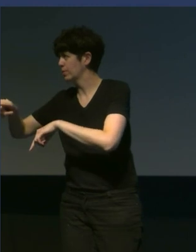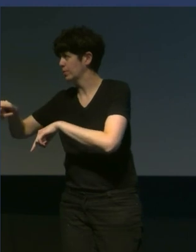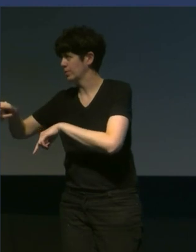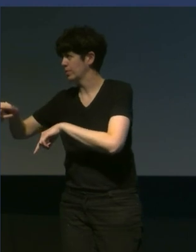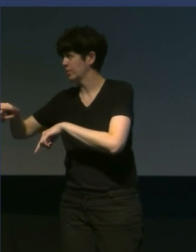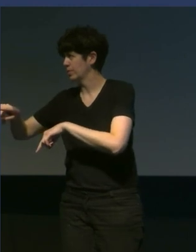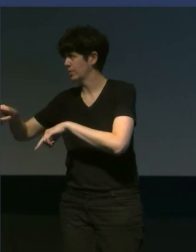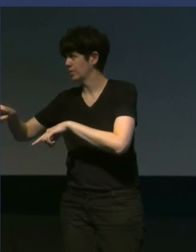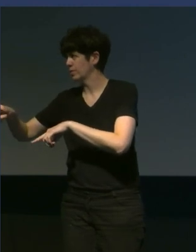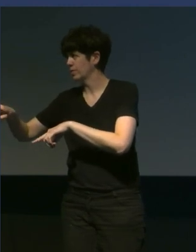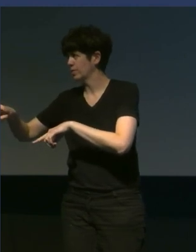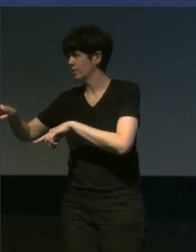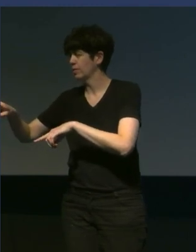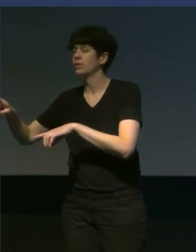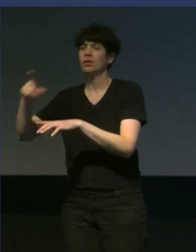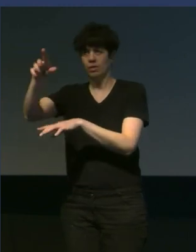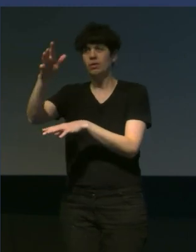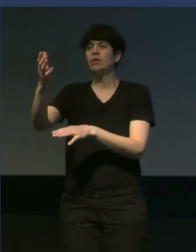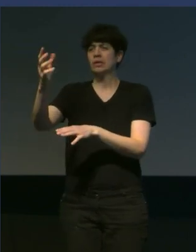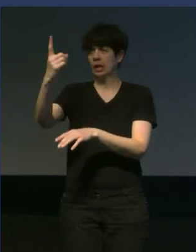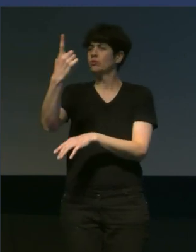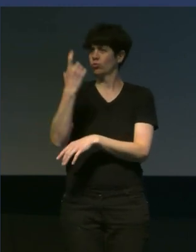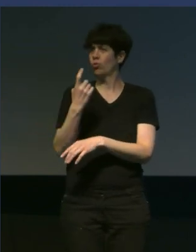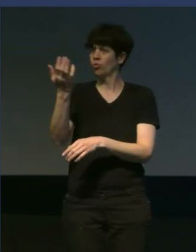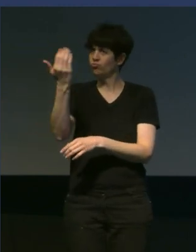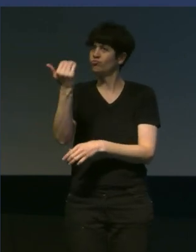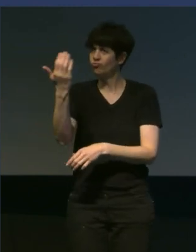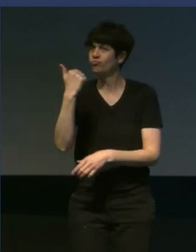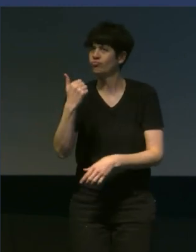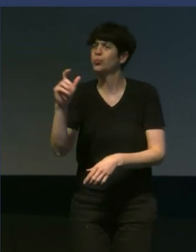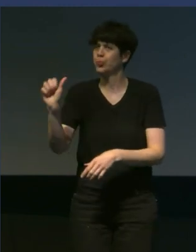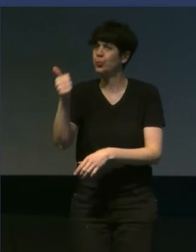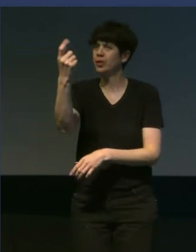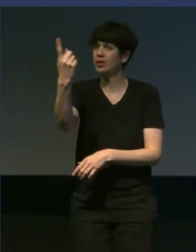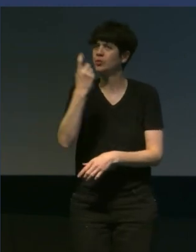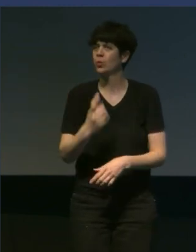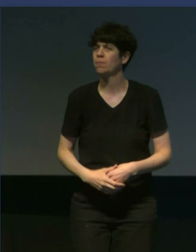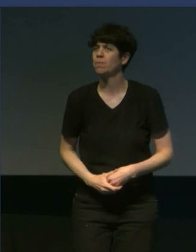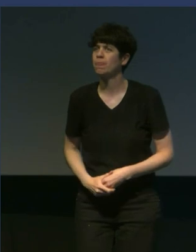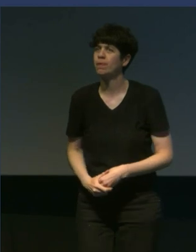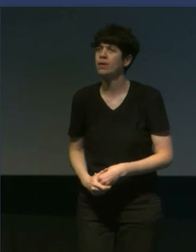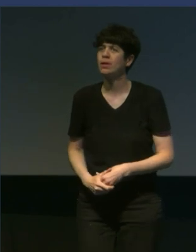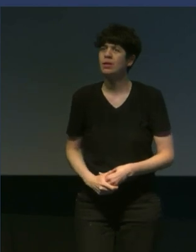D'accord. Du coup, on va prendre la question pour commencer.